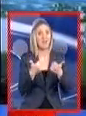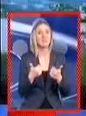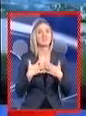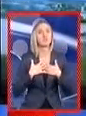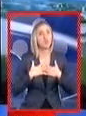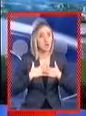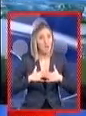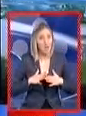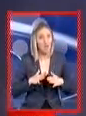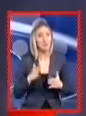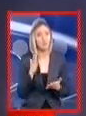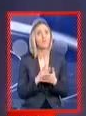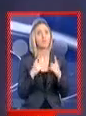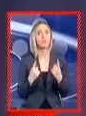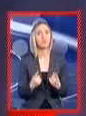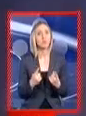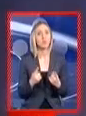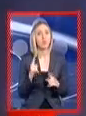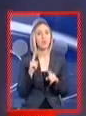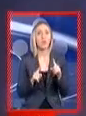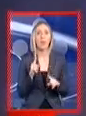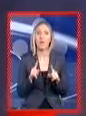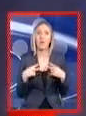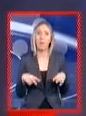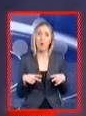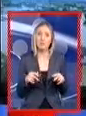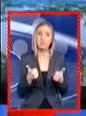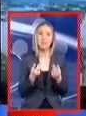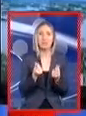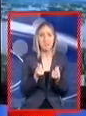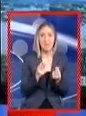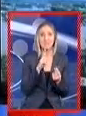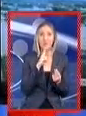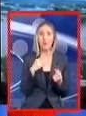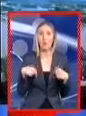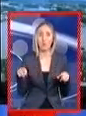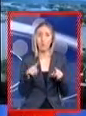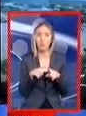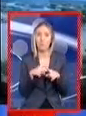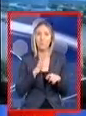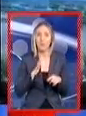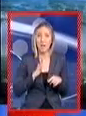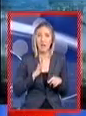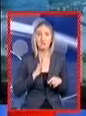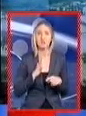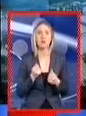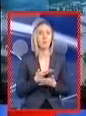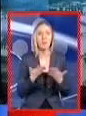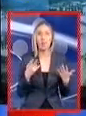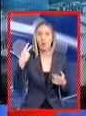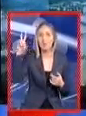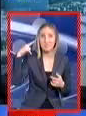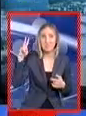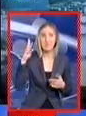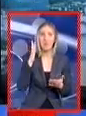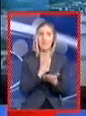uvek postoji određena bojaznost da li će sredstva koju da bilo koji građani ili bilo koji iz dijaspore